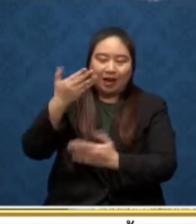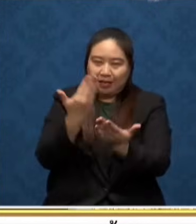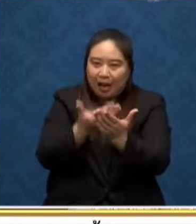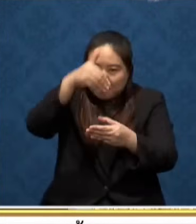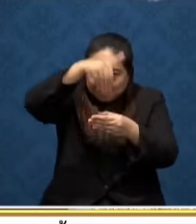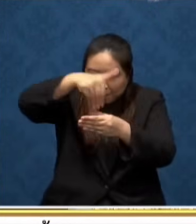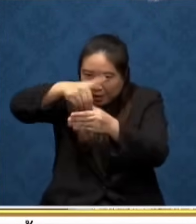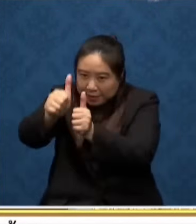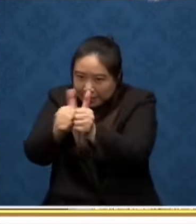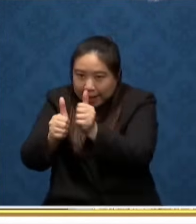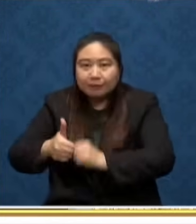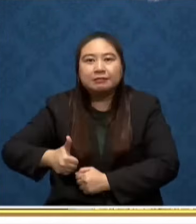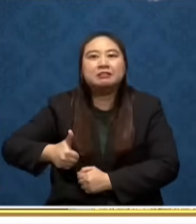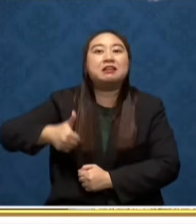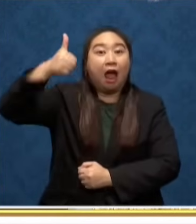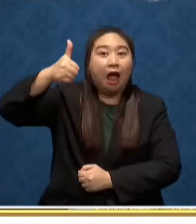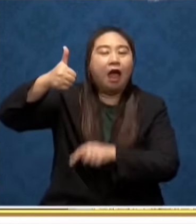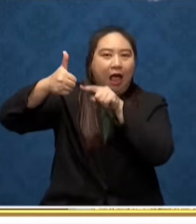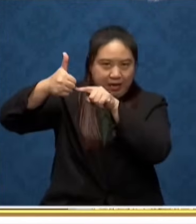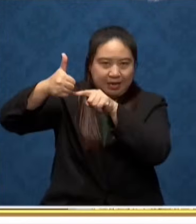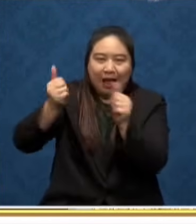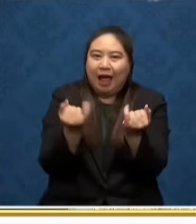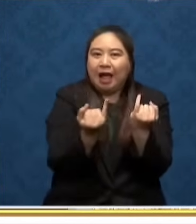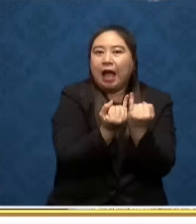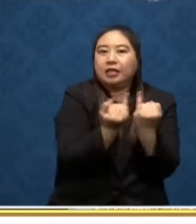การล้วนมีความใกล้ชิดกับกลุ่มทุนการเมือง